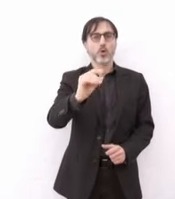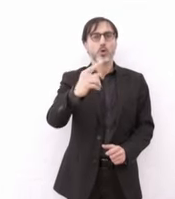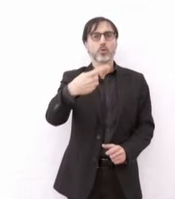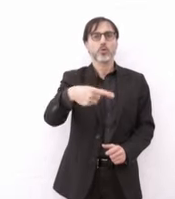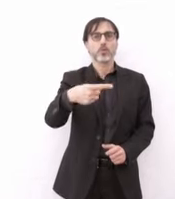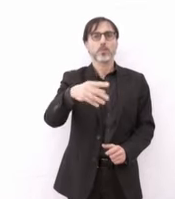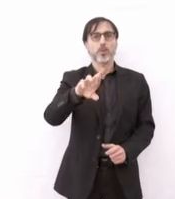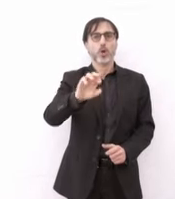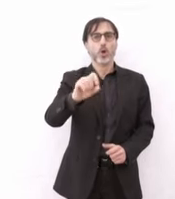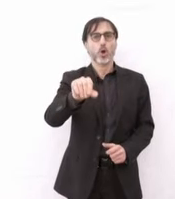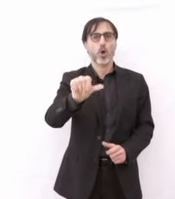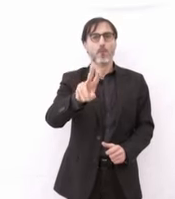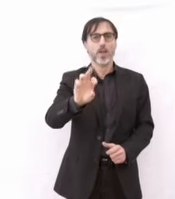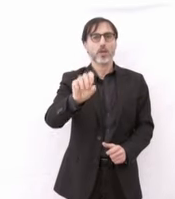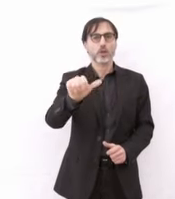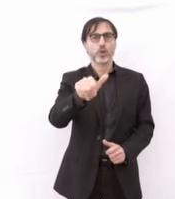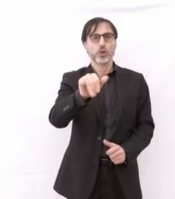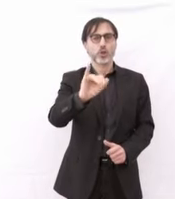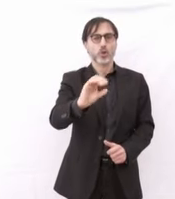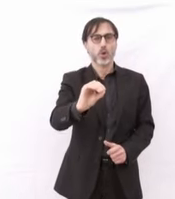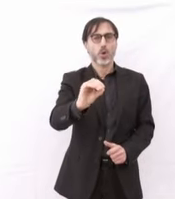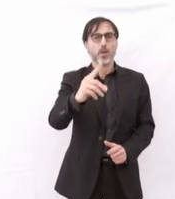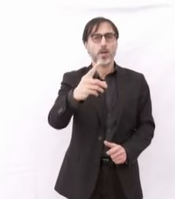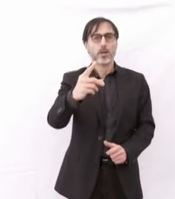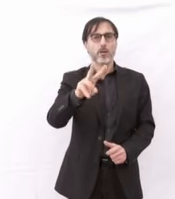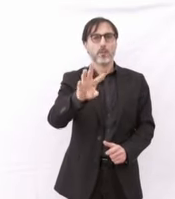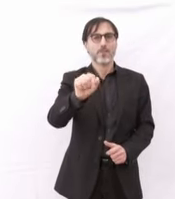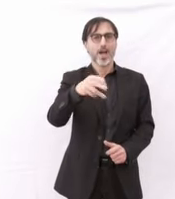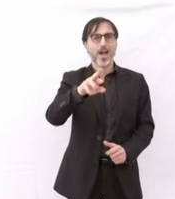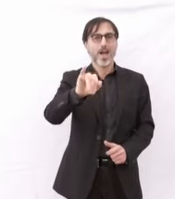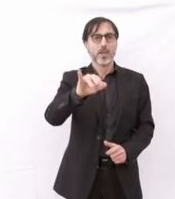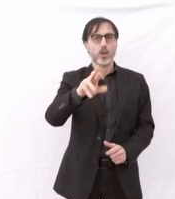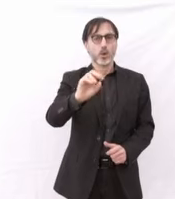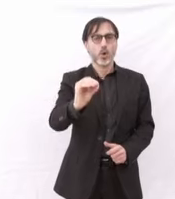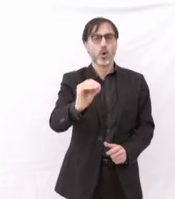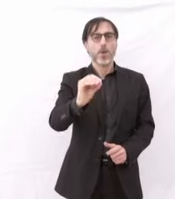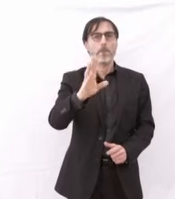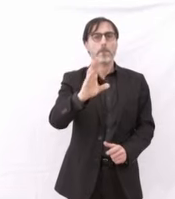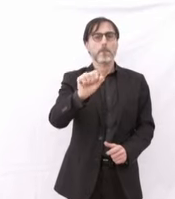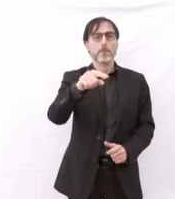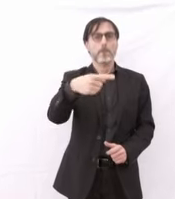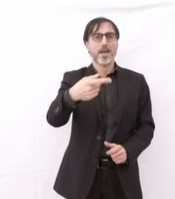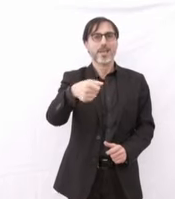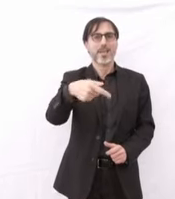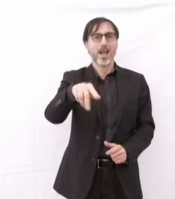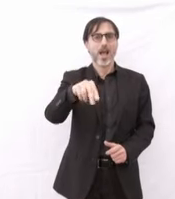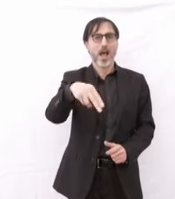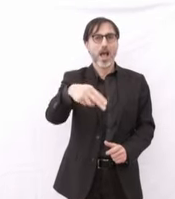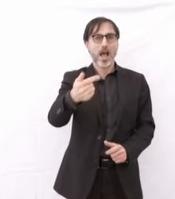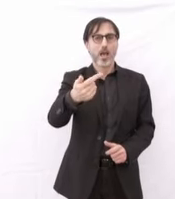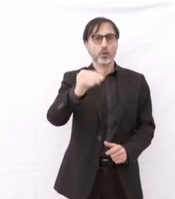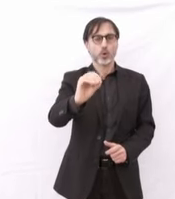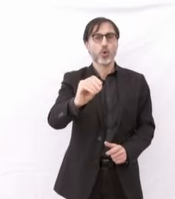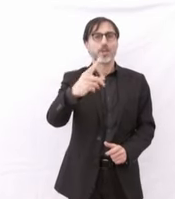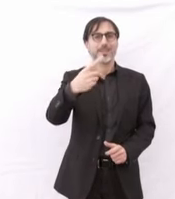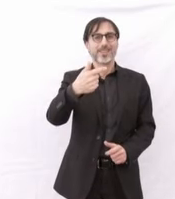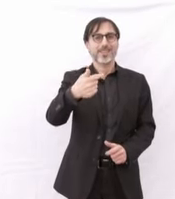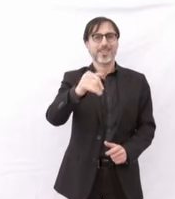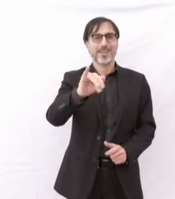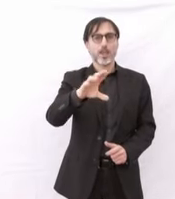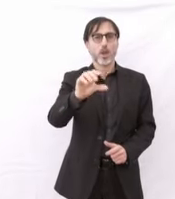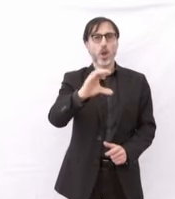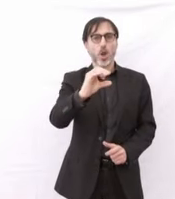Giuseppe Rovescio, Antonio Vario, Paolo Bagnato, Bonifacio Tilocca,